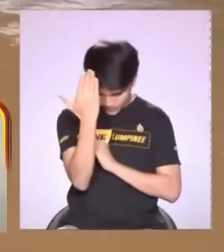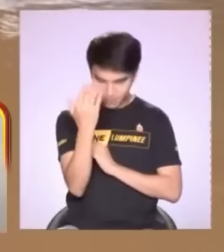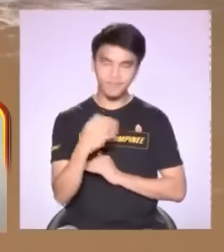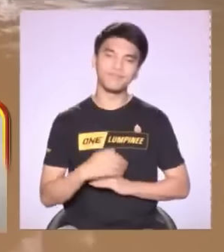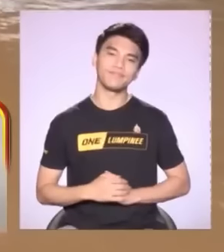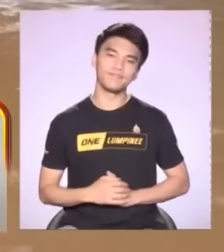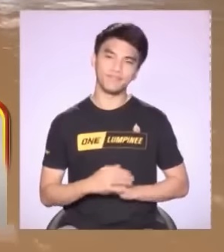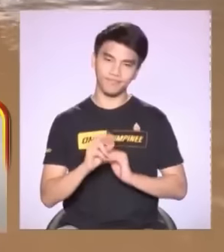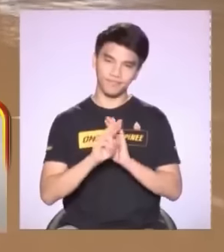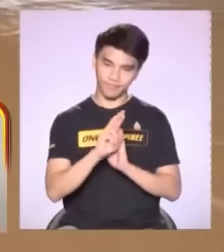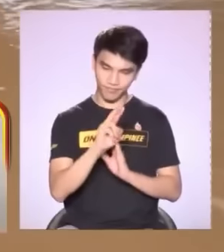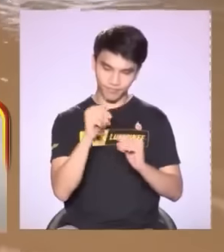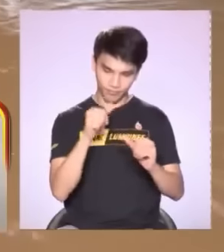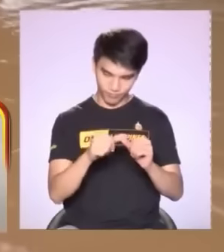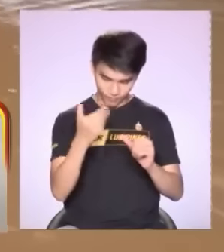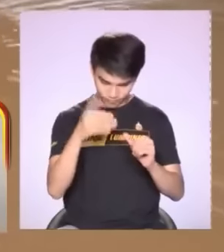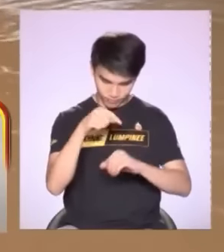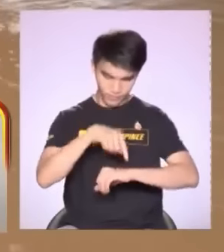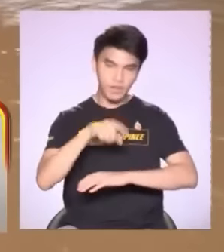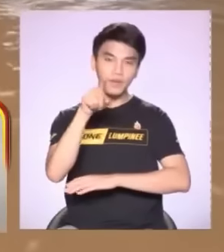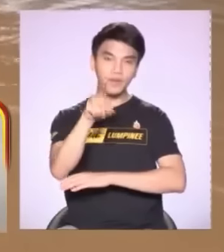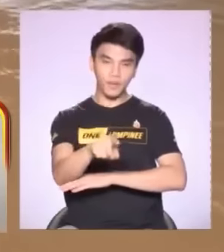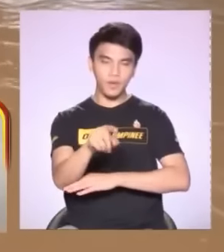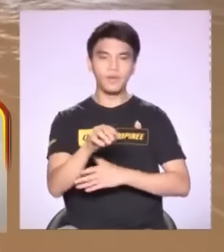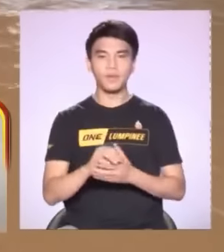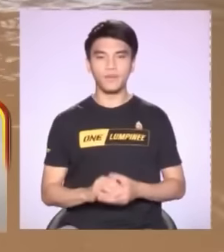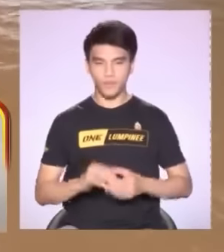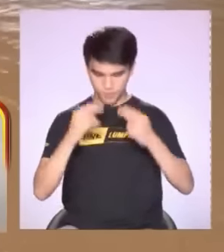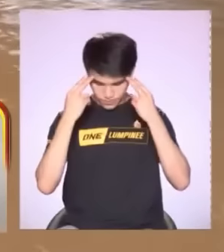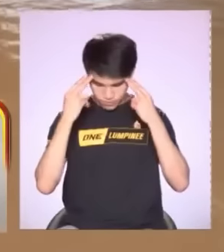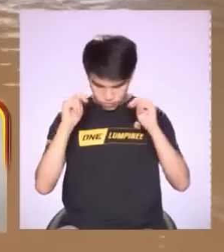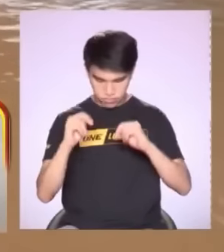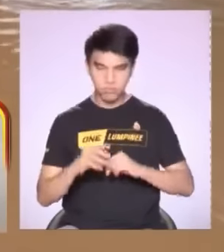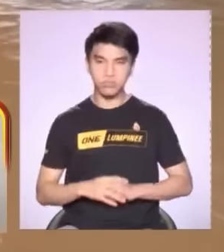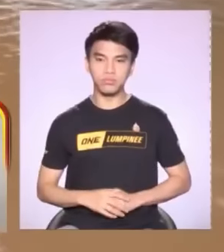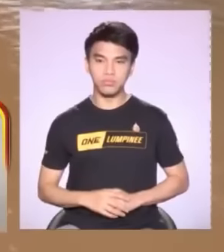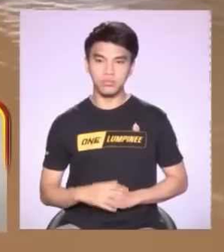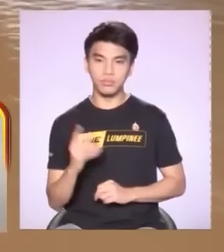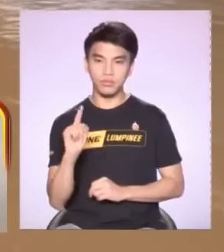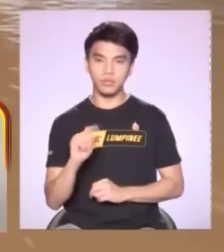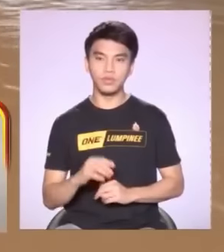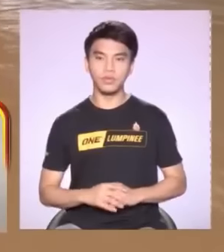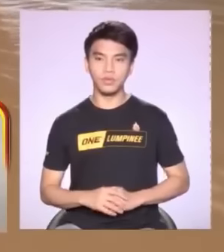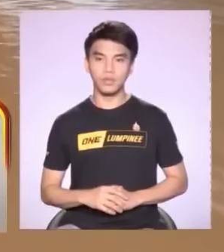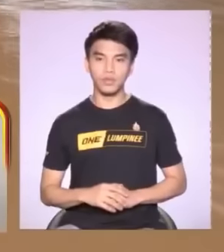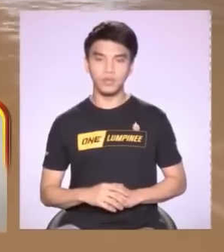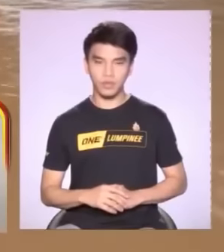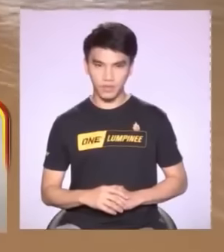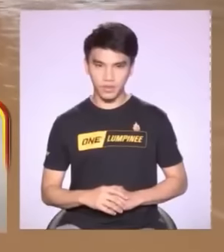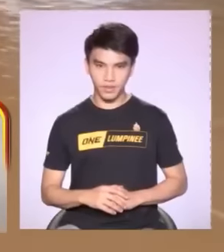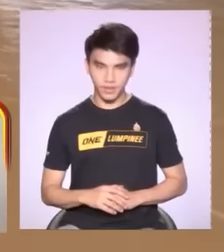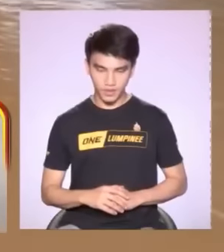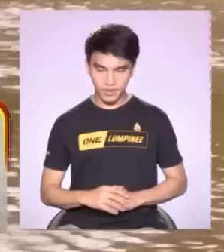วันเช้าเนี่ยจะอยู่ที่เชียงรายหลังจากนั้นช่วงบ่ายค่ะ 13:00นนายกจะเดินทางจากท่าอากาศยานแม่ฟ้าหลวงไปที่ท่า